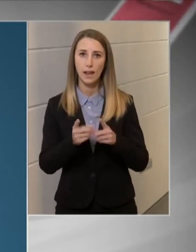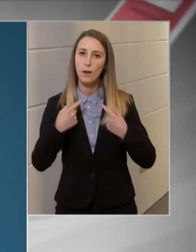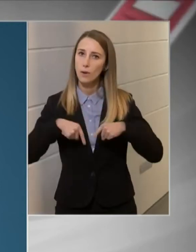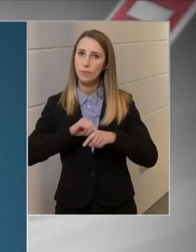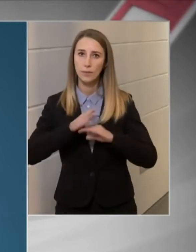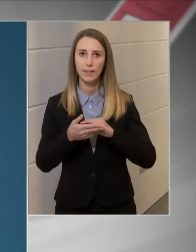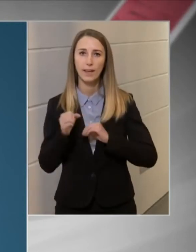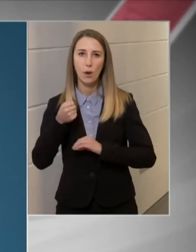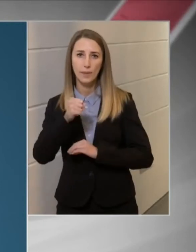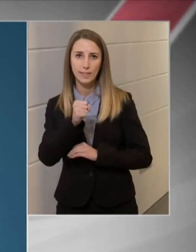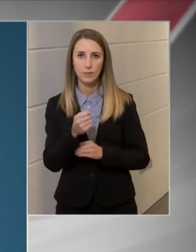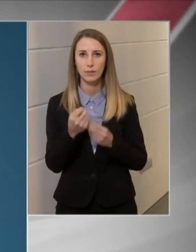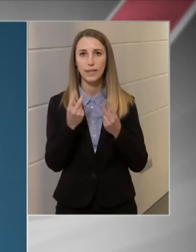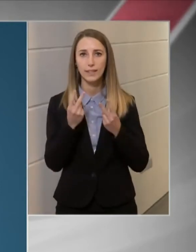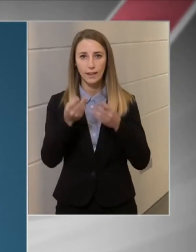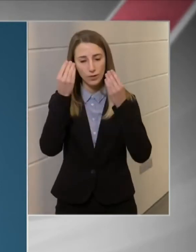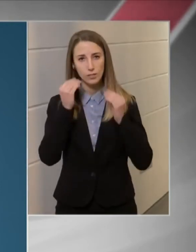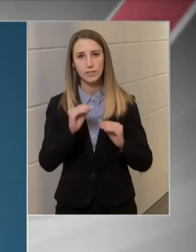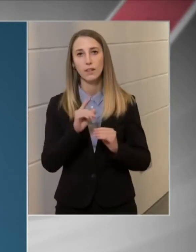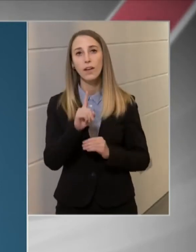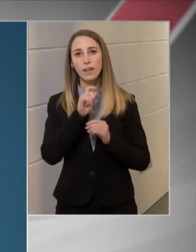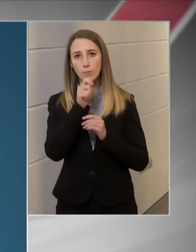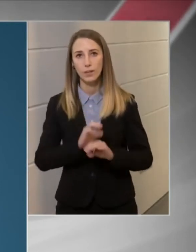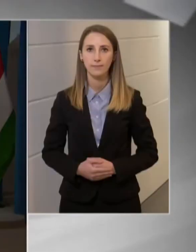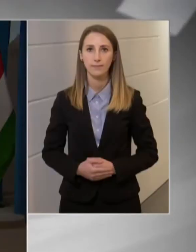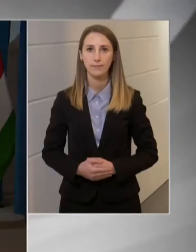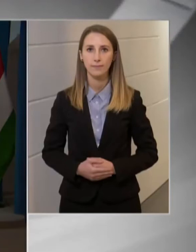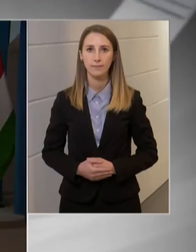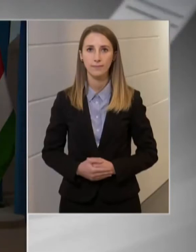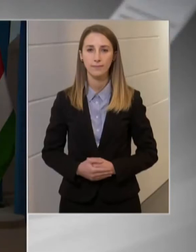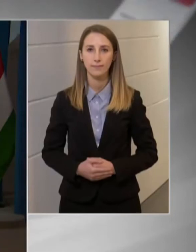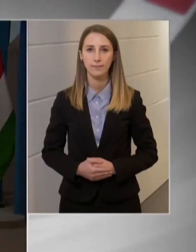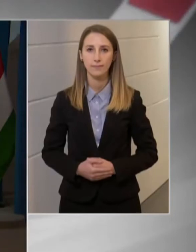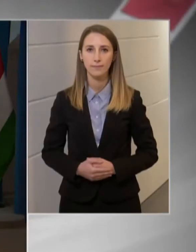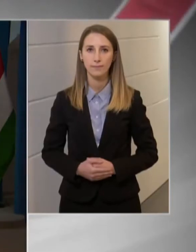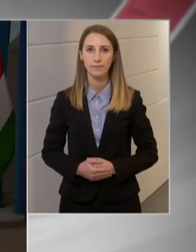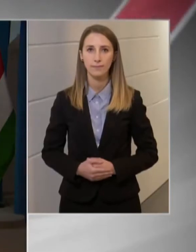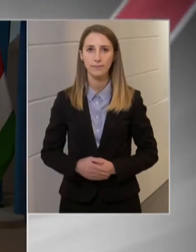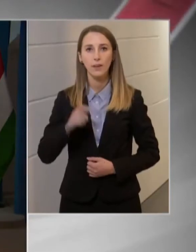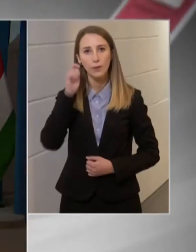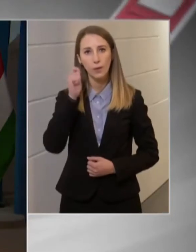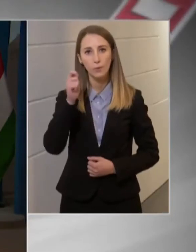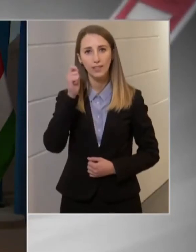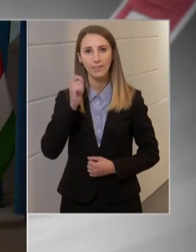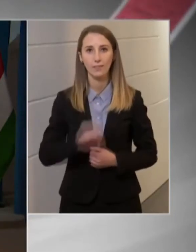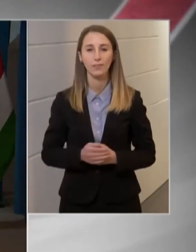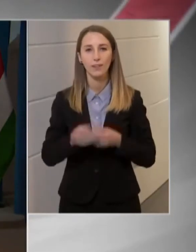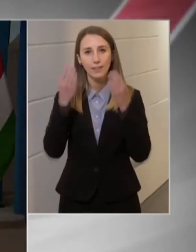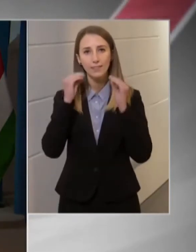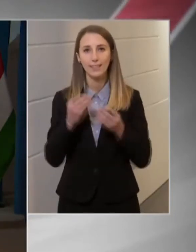egyszerűsítés érdekében jogszabályváltoztatást fog kezdeményezni a kormány. Az operatív törzs mai tájékoztatóján megtudhattuk,